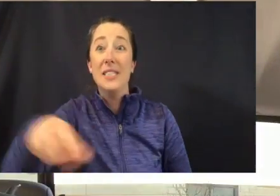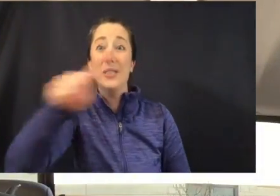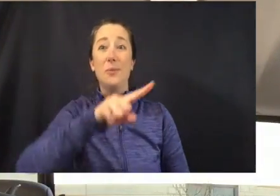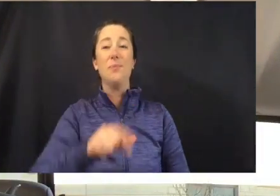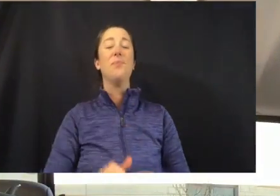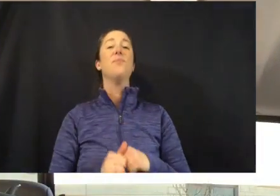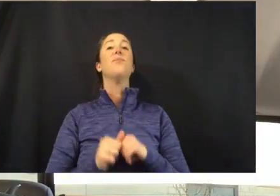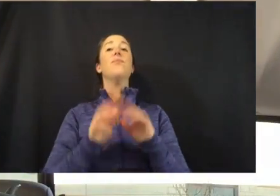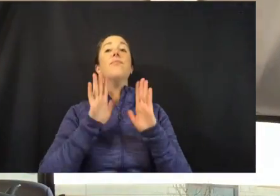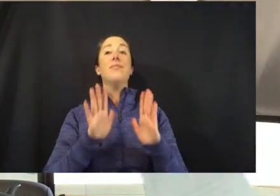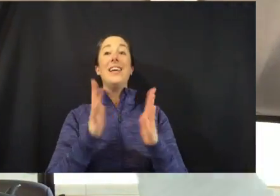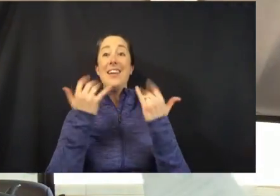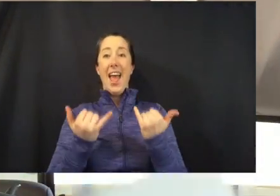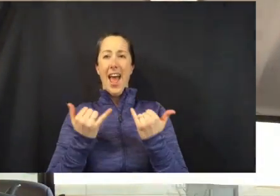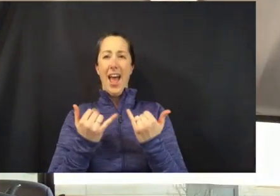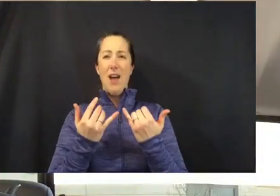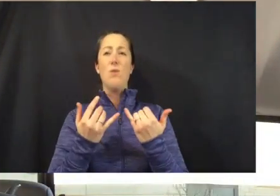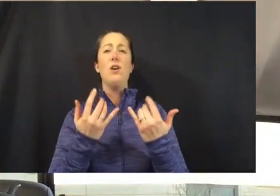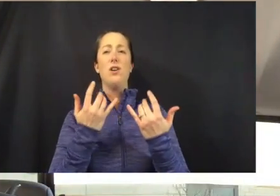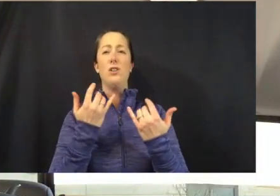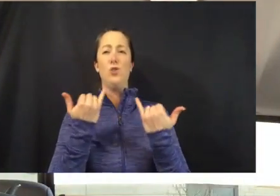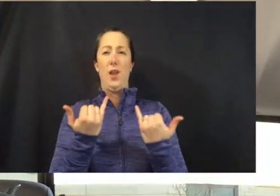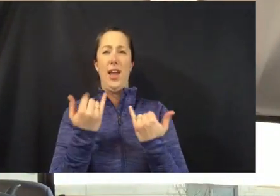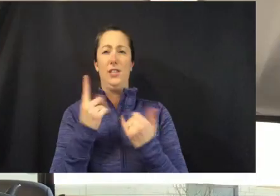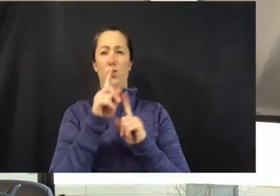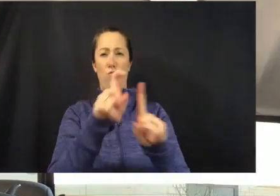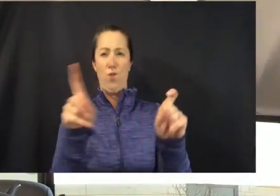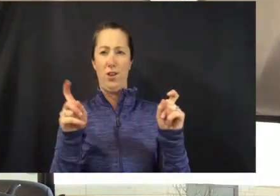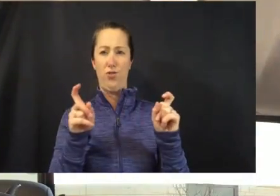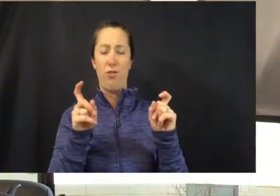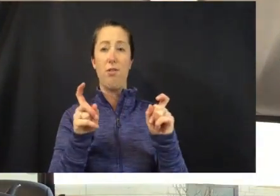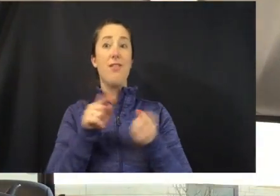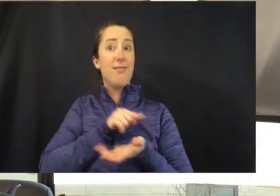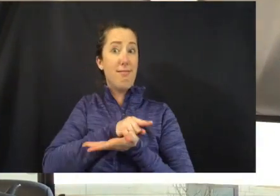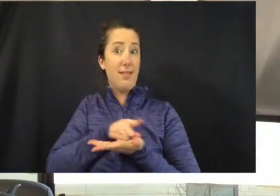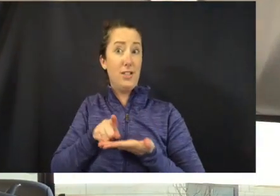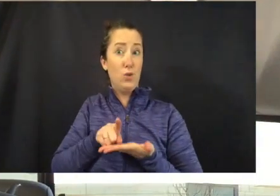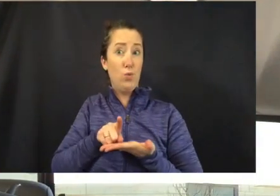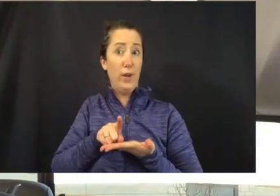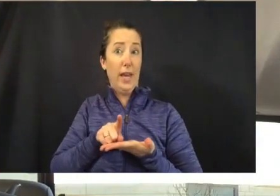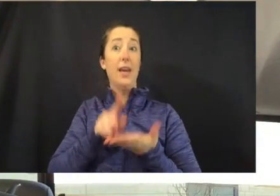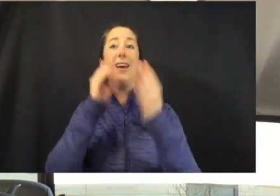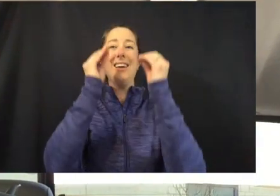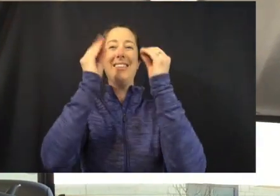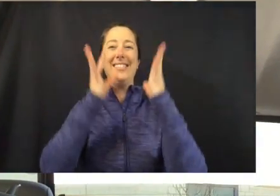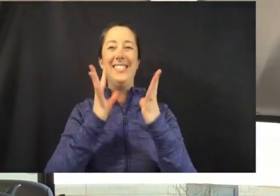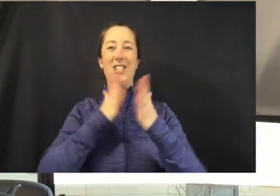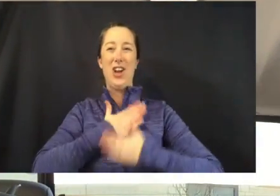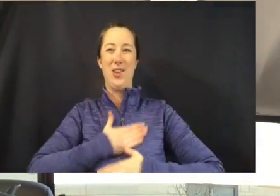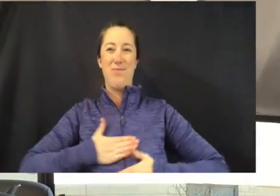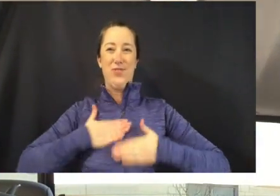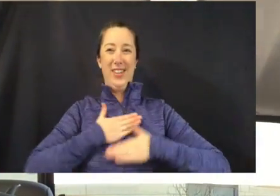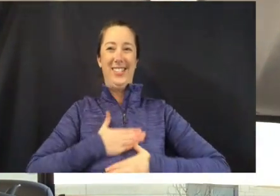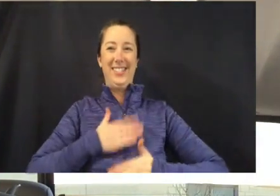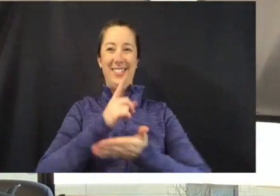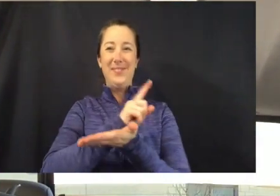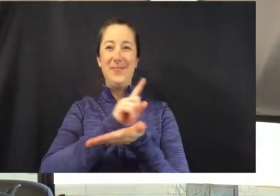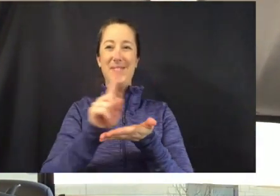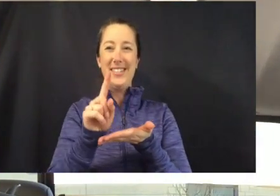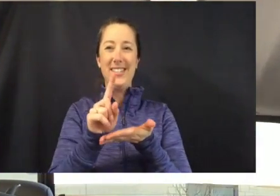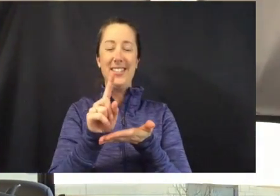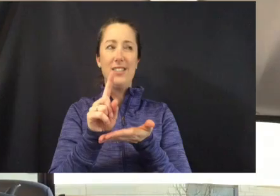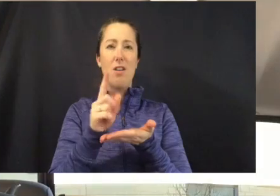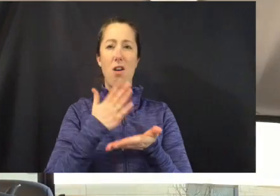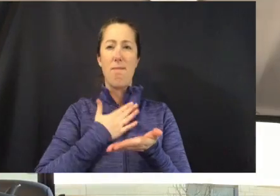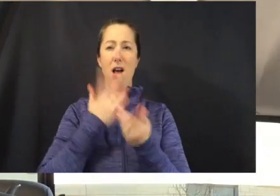So thank you for checking in. On to the question. Alors, au sujet du jour, cette semaine, c'est la semaine des